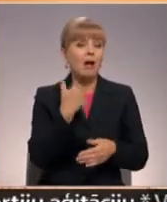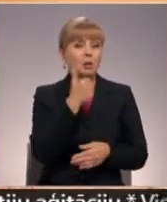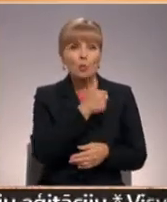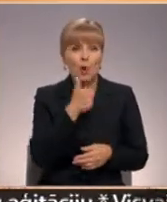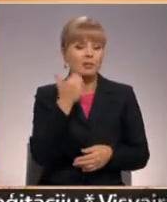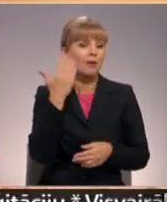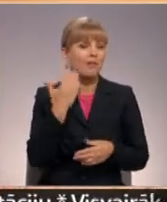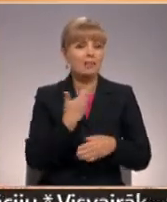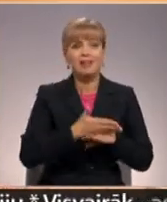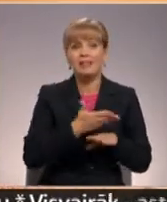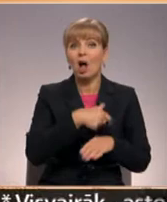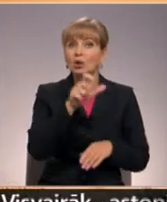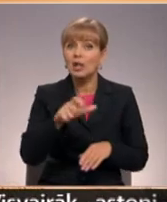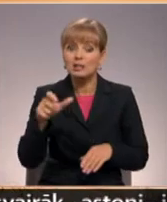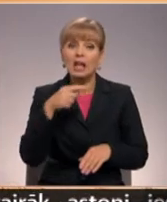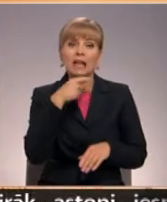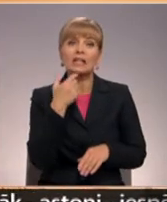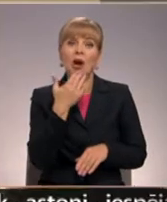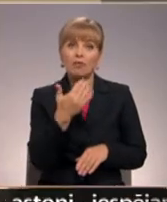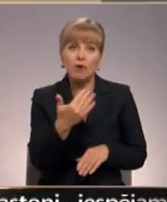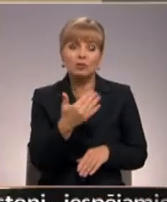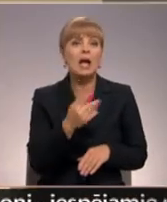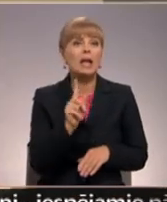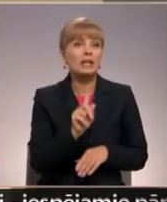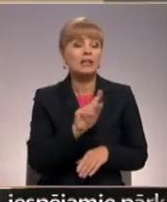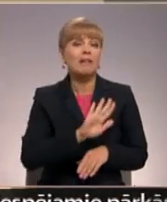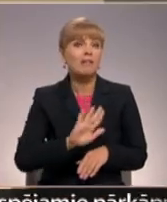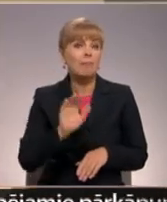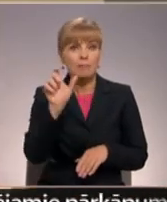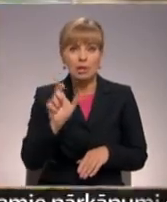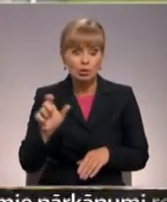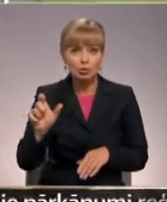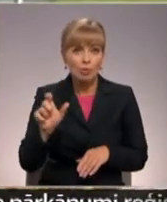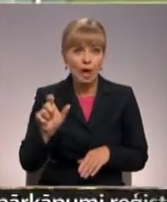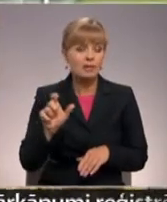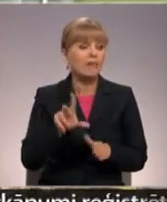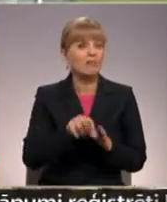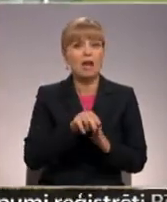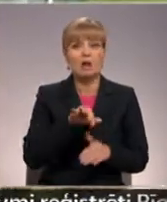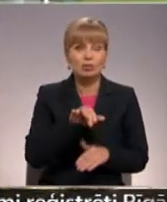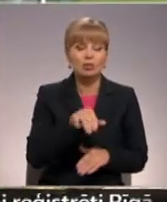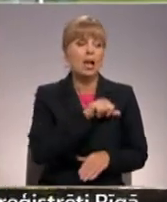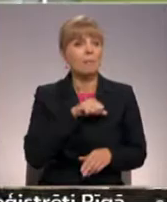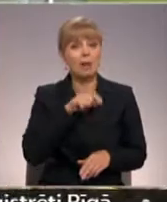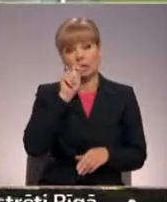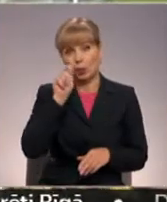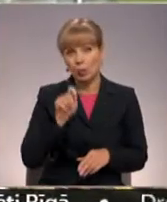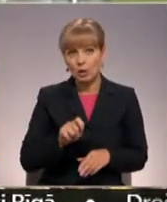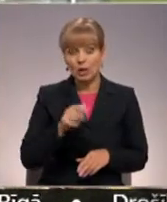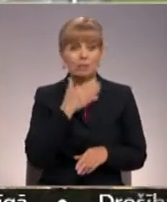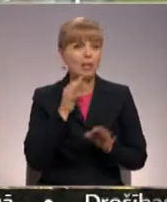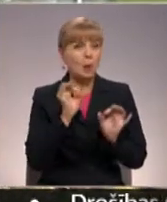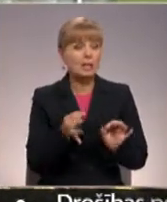ka Ventspilī liela daļa iedzīvotāji ir krievvalodīgie, starp tiem arī nepilsoņi, kas šodien pašvaldība nevēlēs. Graždanka Ukraina. Esmu Ukrainas pilsone un man nav